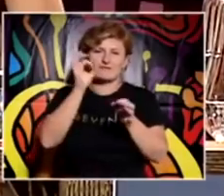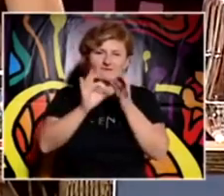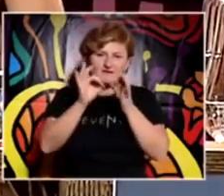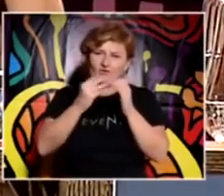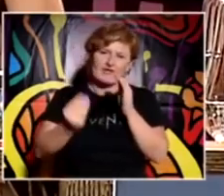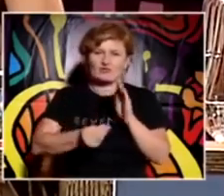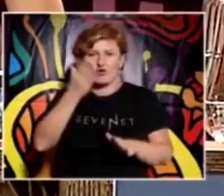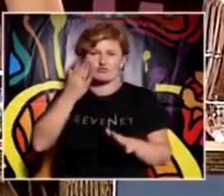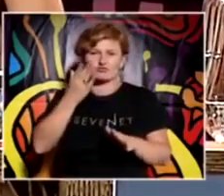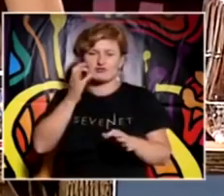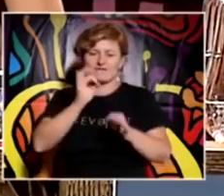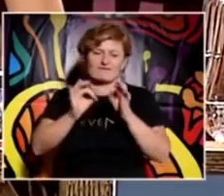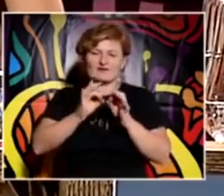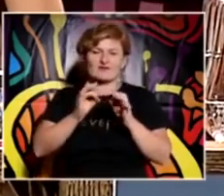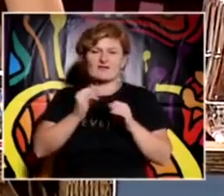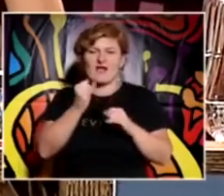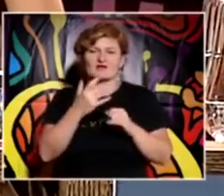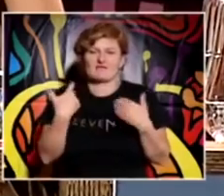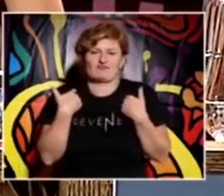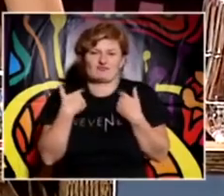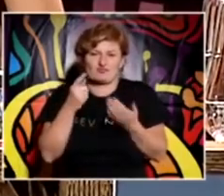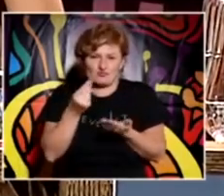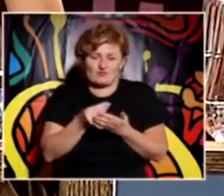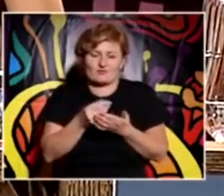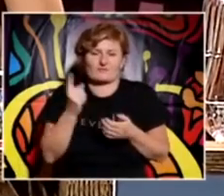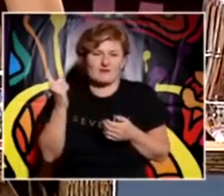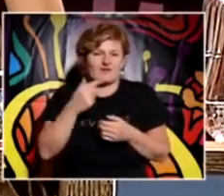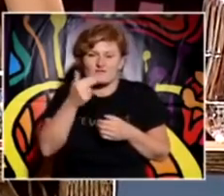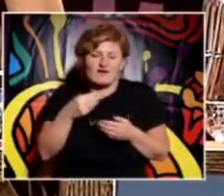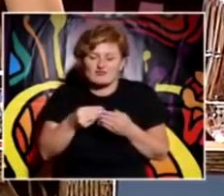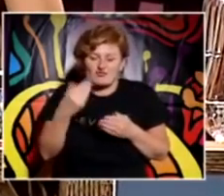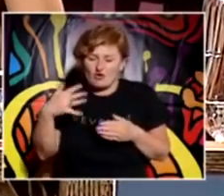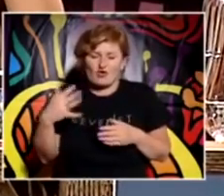najdroższe wino, jakie w życiu udało mi się kupić. Takie są ceny tam po prostu.